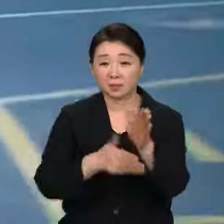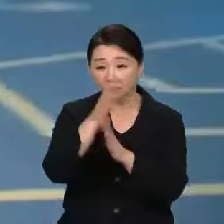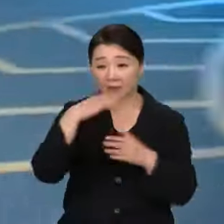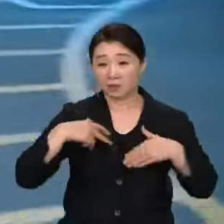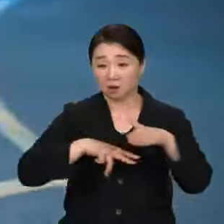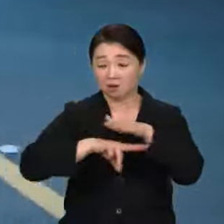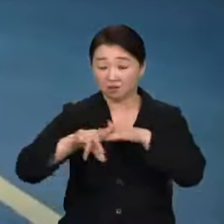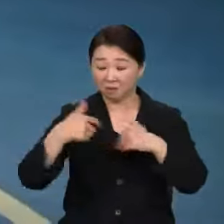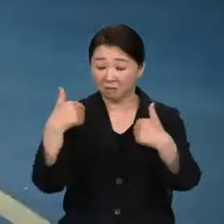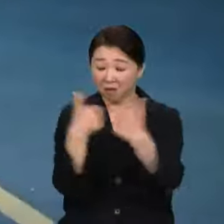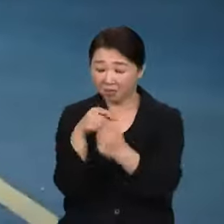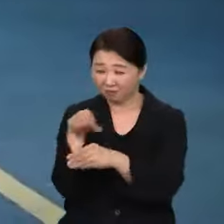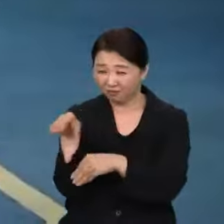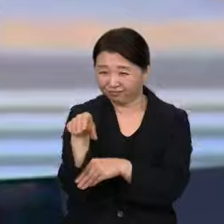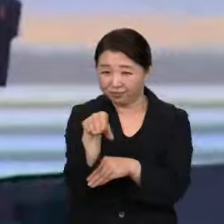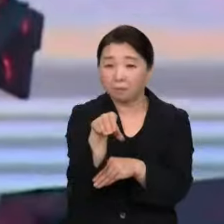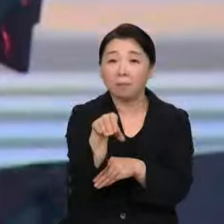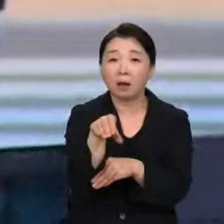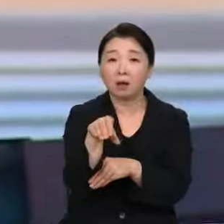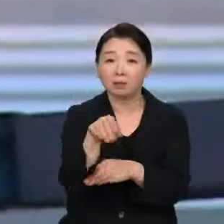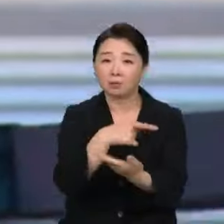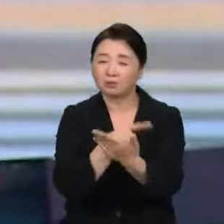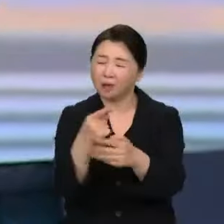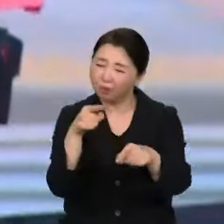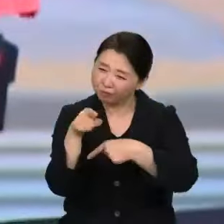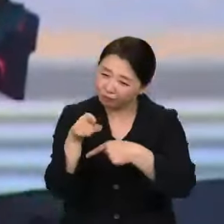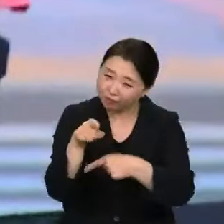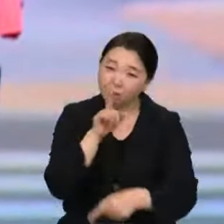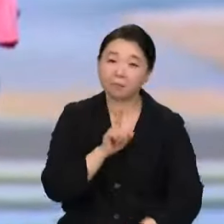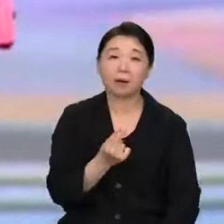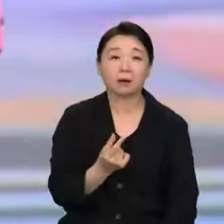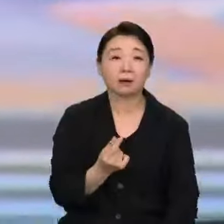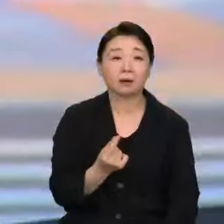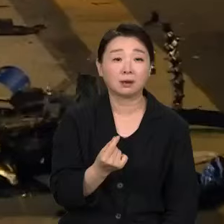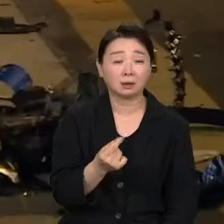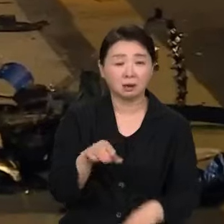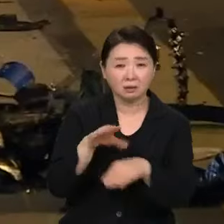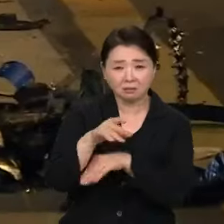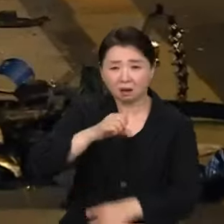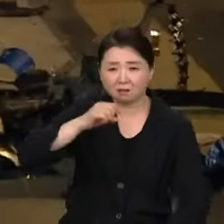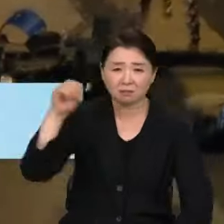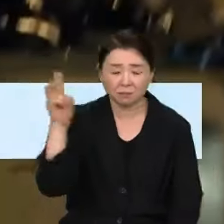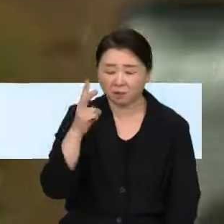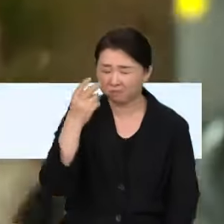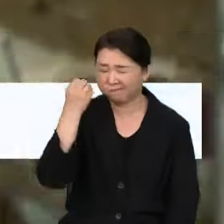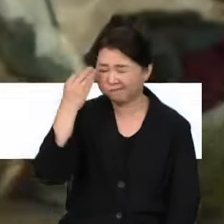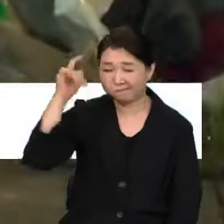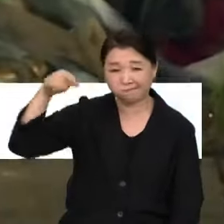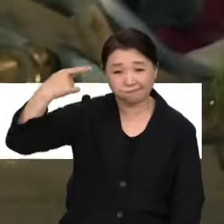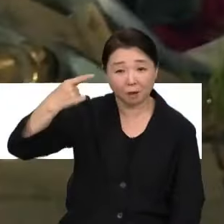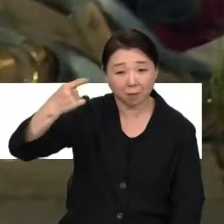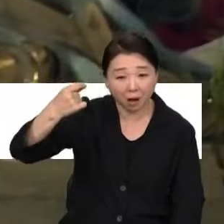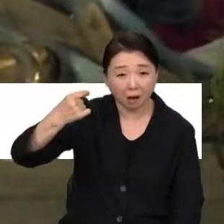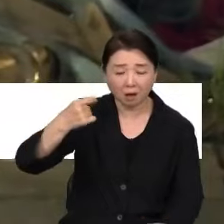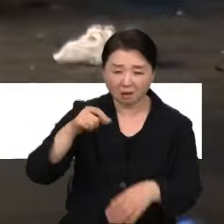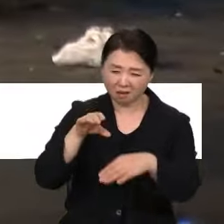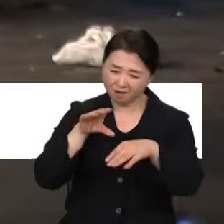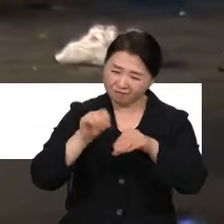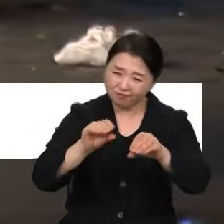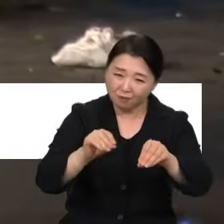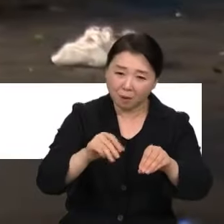일으킨 운전자 차모 씨는 계속 급발진을 주장해왔습니다 차가 갑자기 이상했고 브레이크를 밟았지만